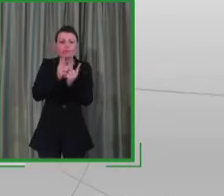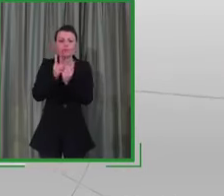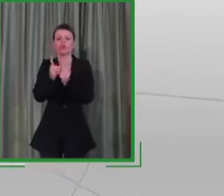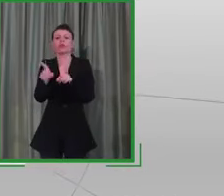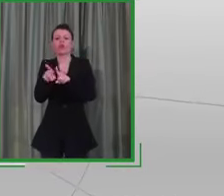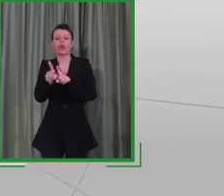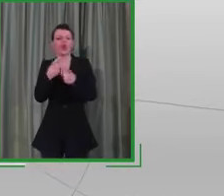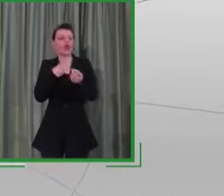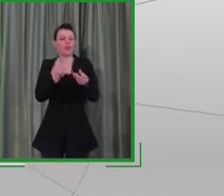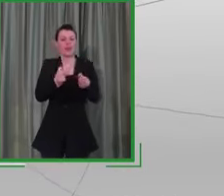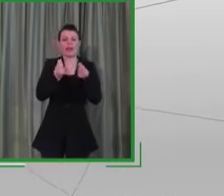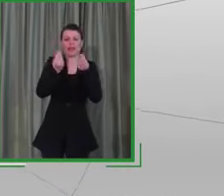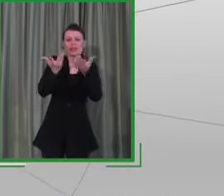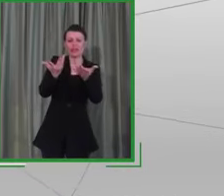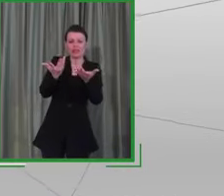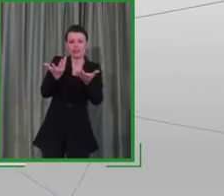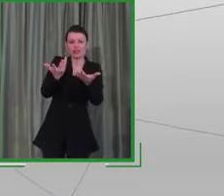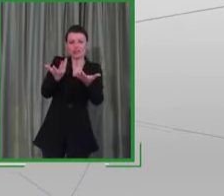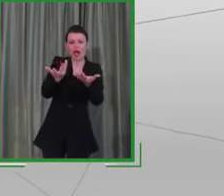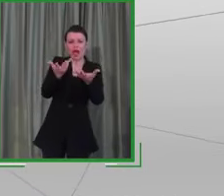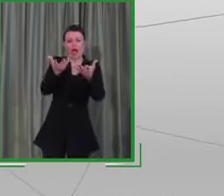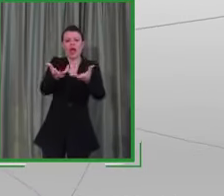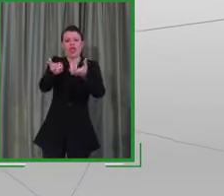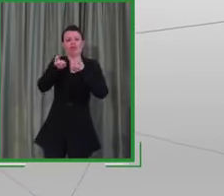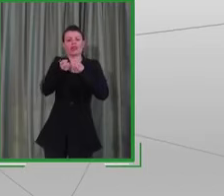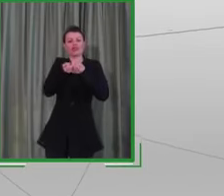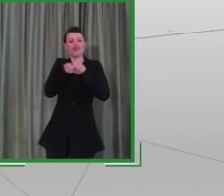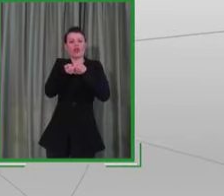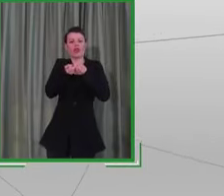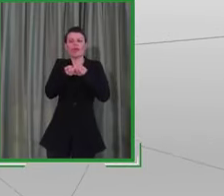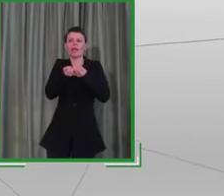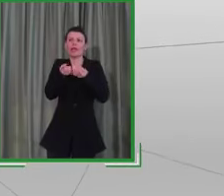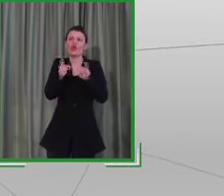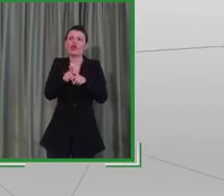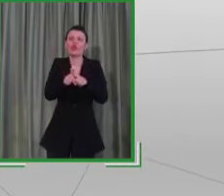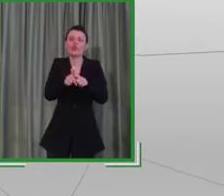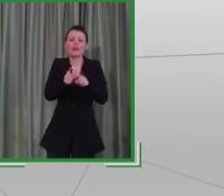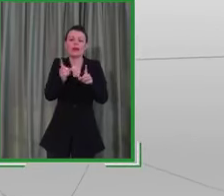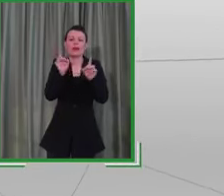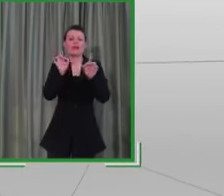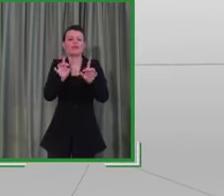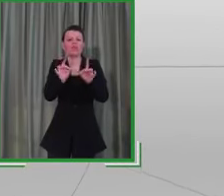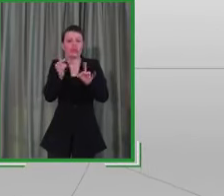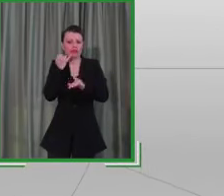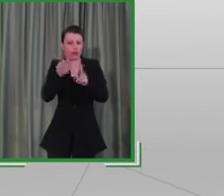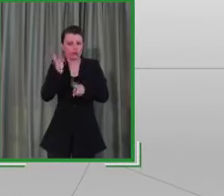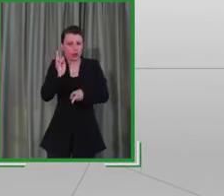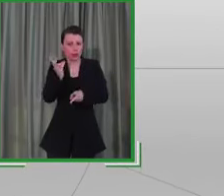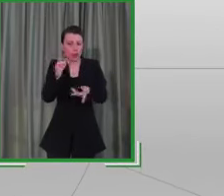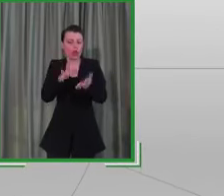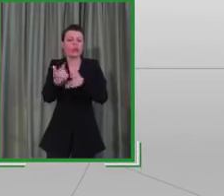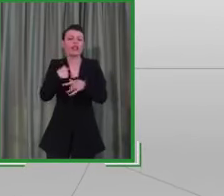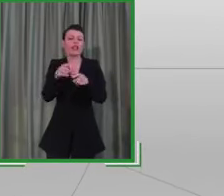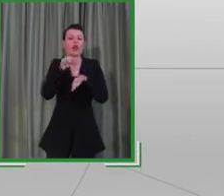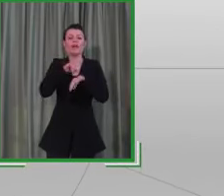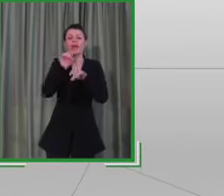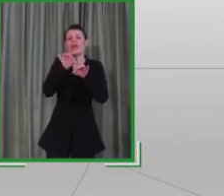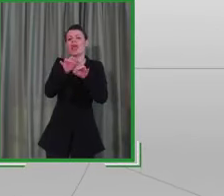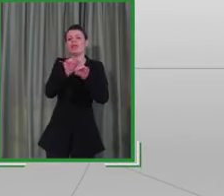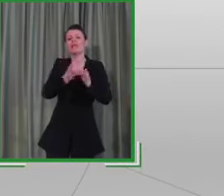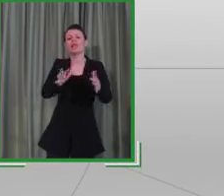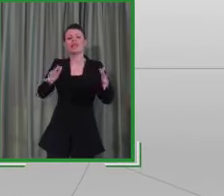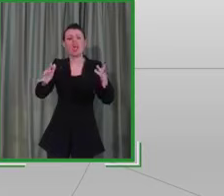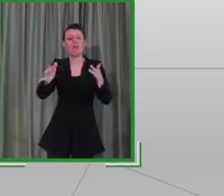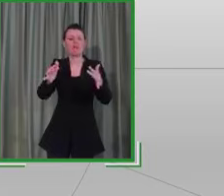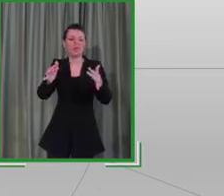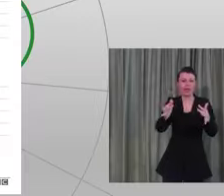dei virus quindi in questo caso di essere più a rischio per l'epidemia proprio dovuto a un maggiore scambio commerciale una maggiore